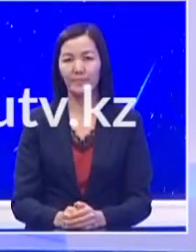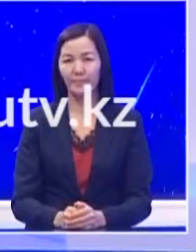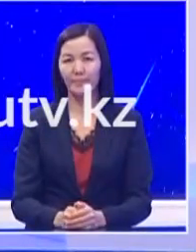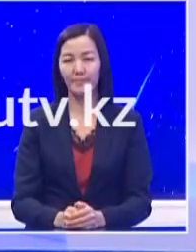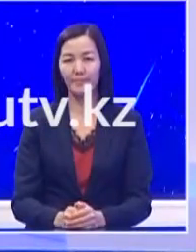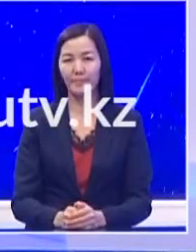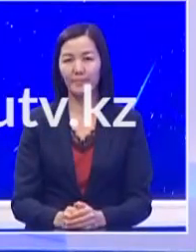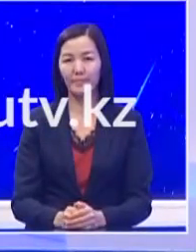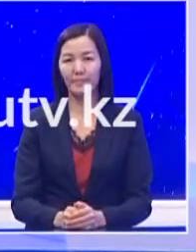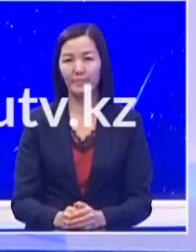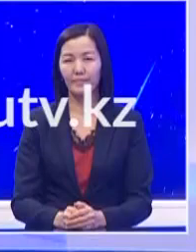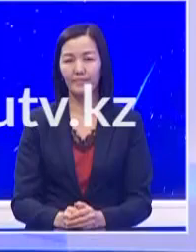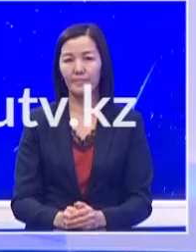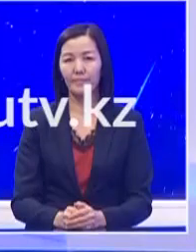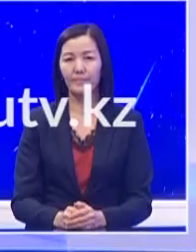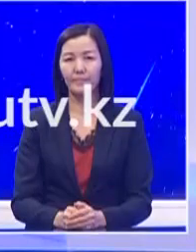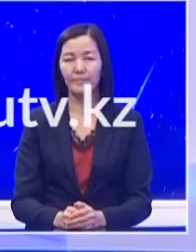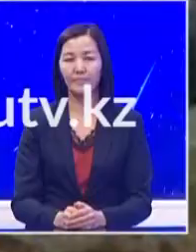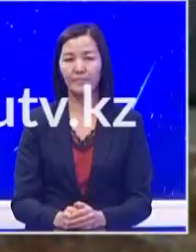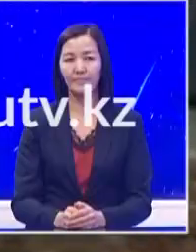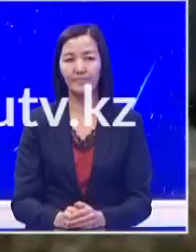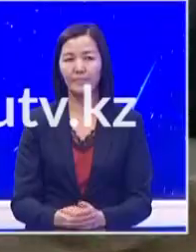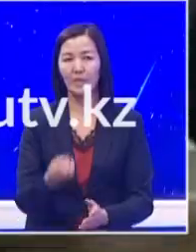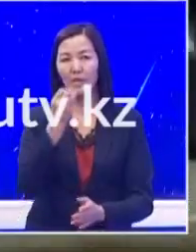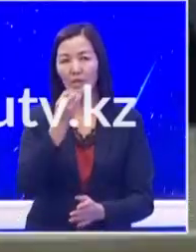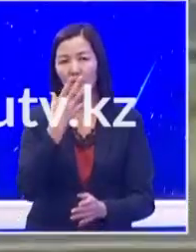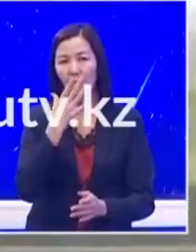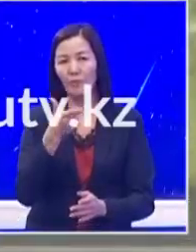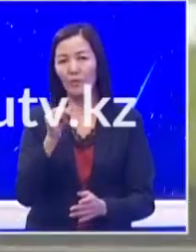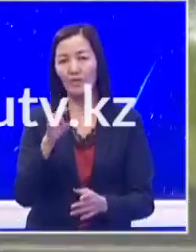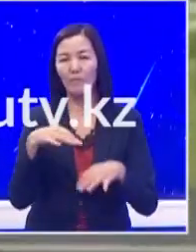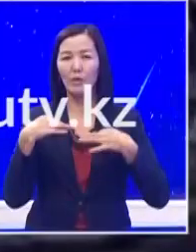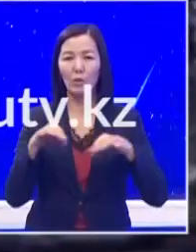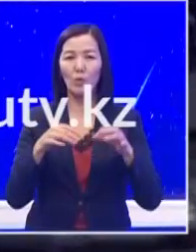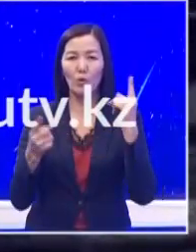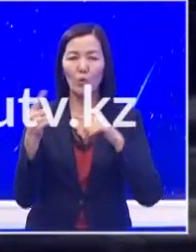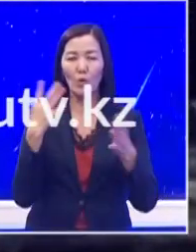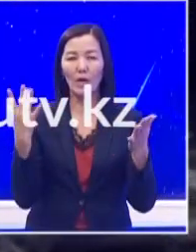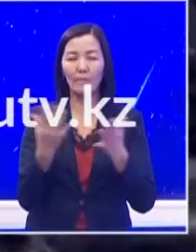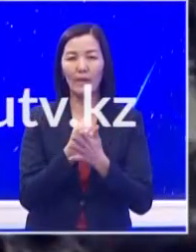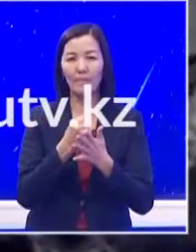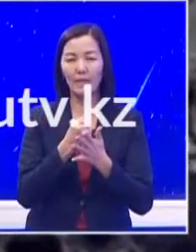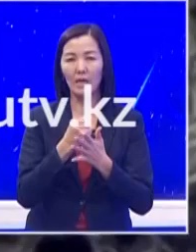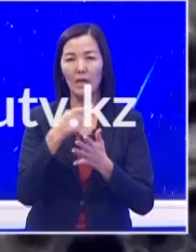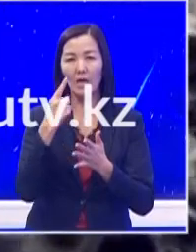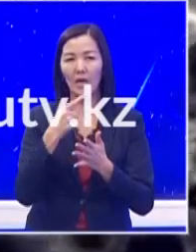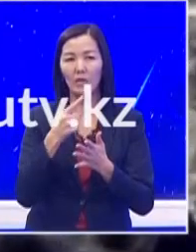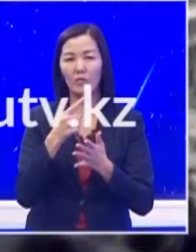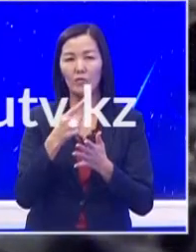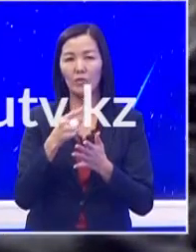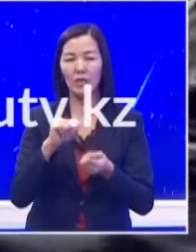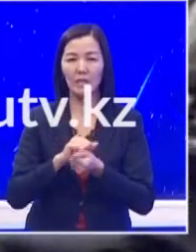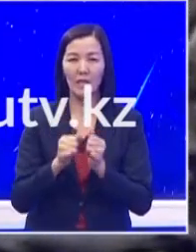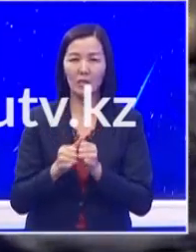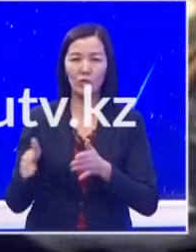доллар жұмсаған. Жаһан жаңалықтарын көріңіздер. Жапондар гибрид көлік ойлап тапты. Жоба авторларының айтуынша, ол тас жолмен де, шойын